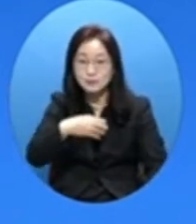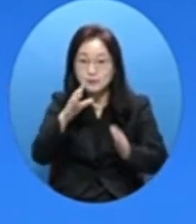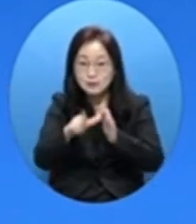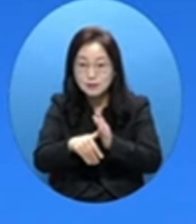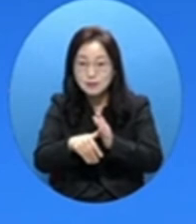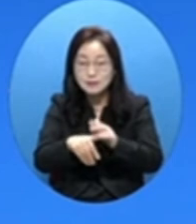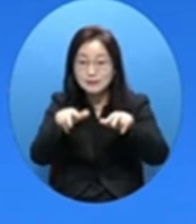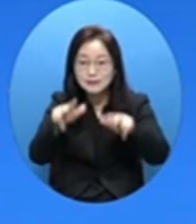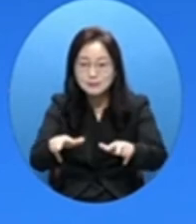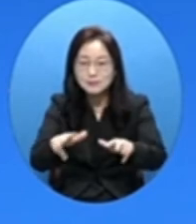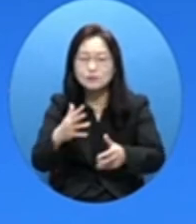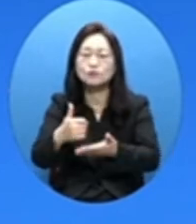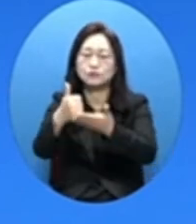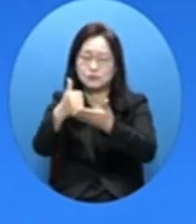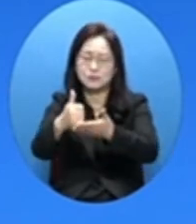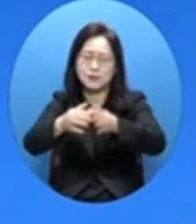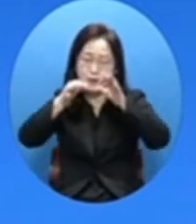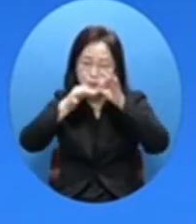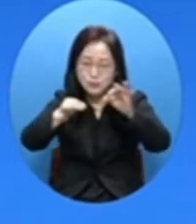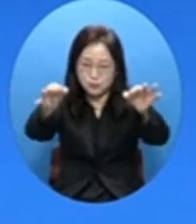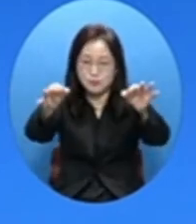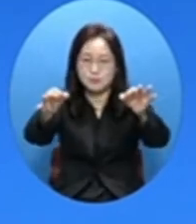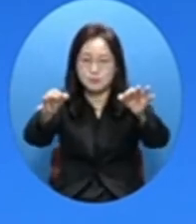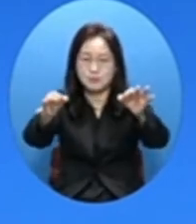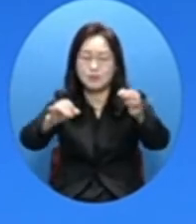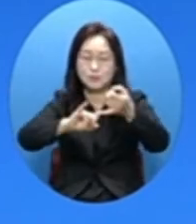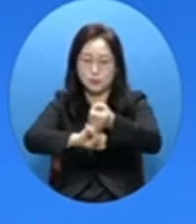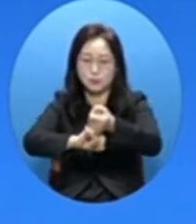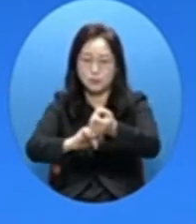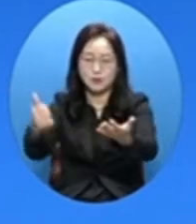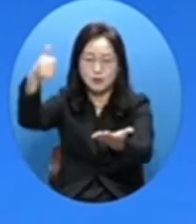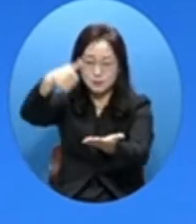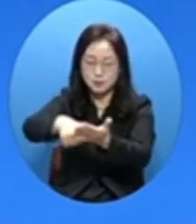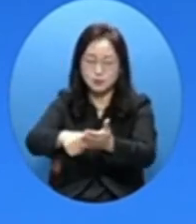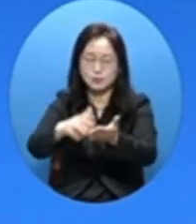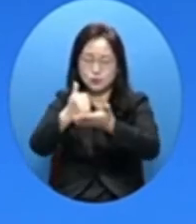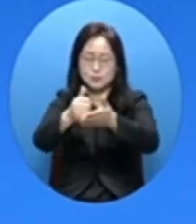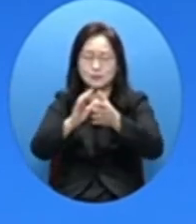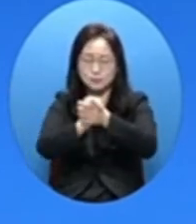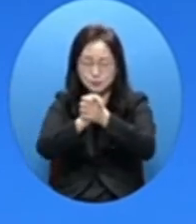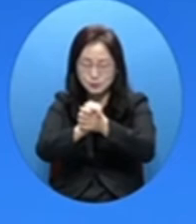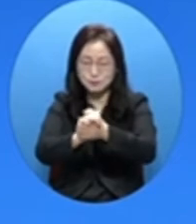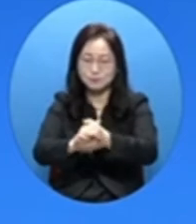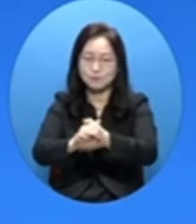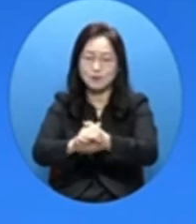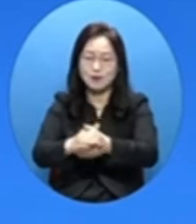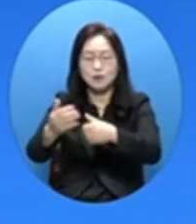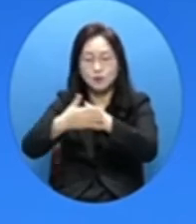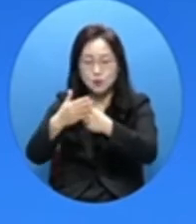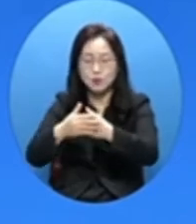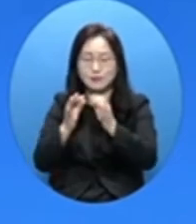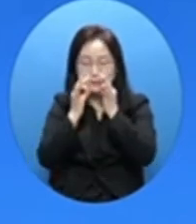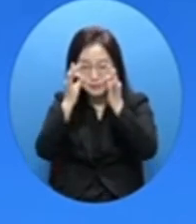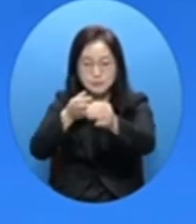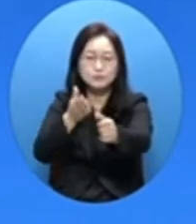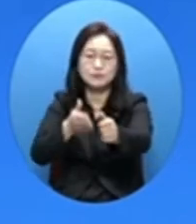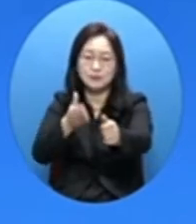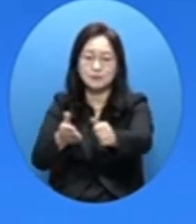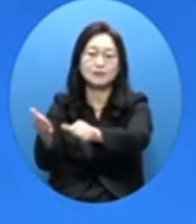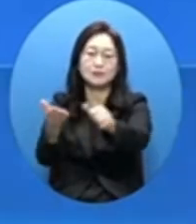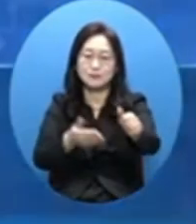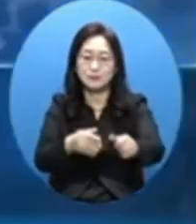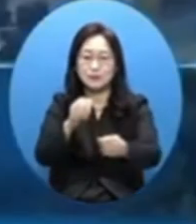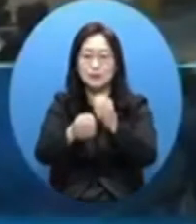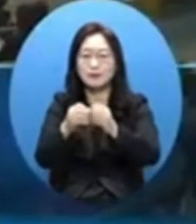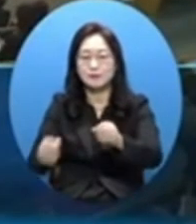바로 주님께 부르짖을 때인 것입니다. 엎드려 주님께 부르짖으며 주의 도우심을 간구하시기 바랍니다. 시편